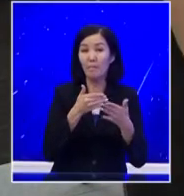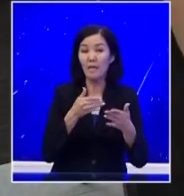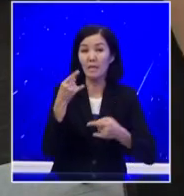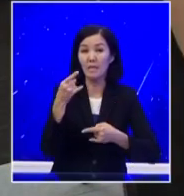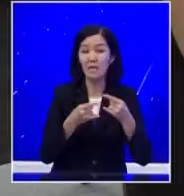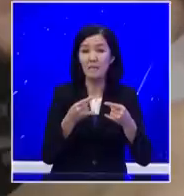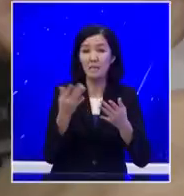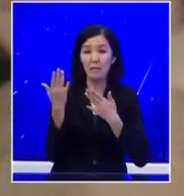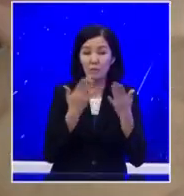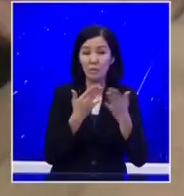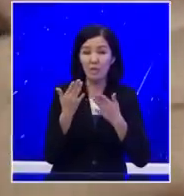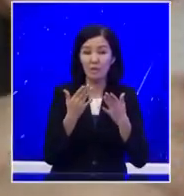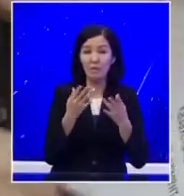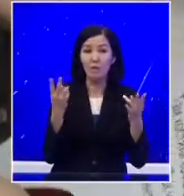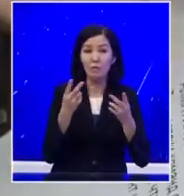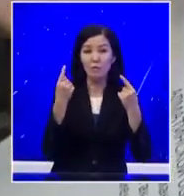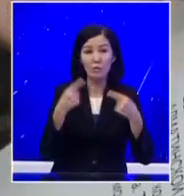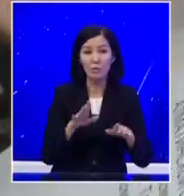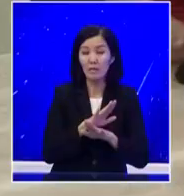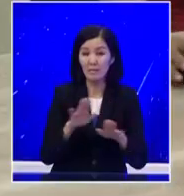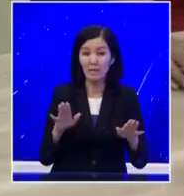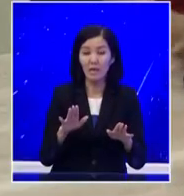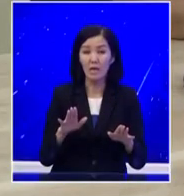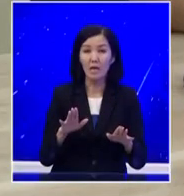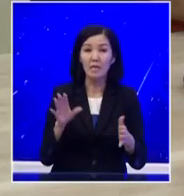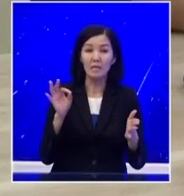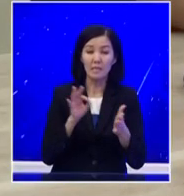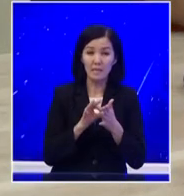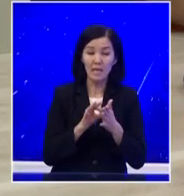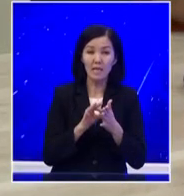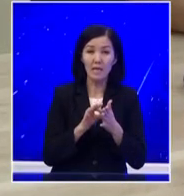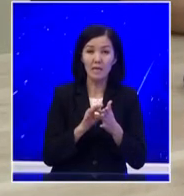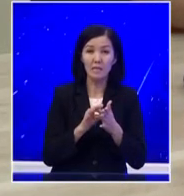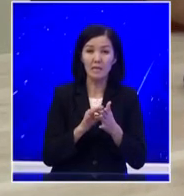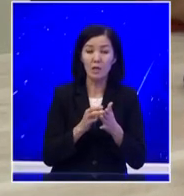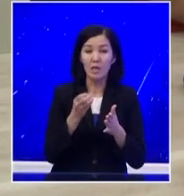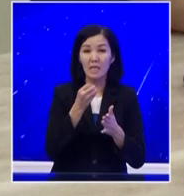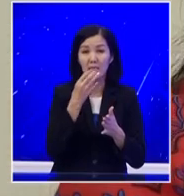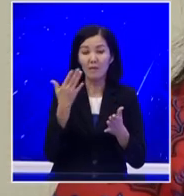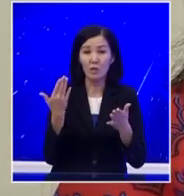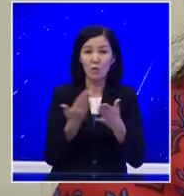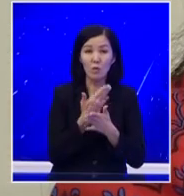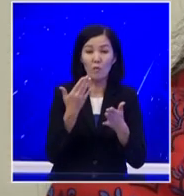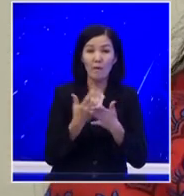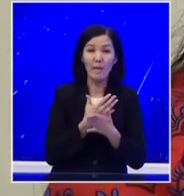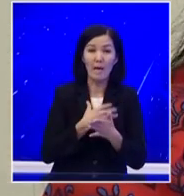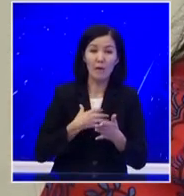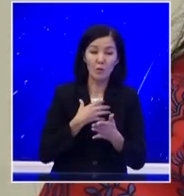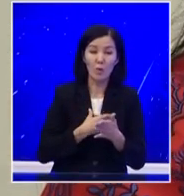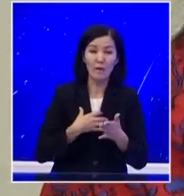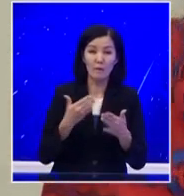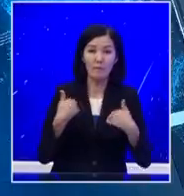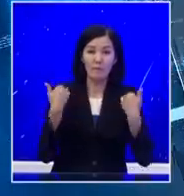читателями не позволяют поддаваться паническим настроениям наша задача довести до граждан только свежие и актуальные новости в один голос